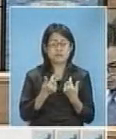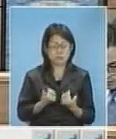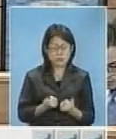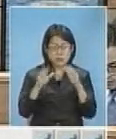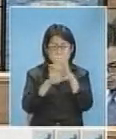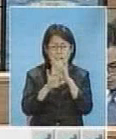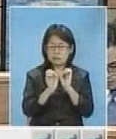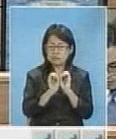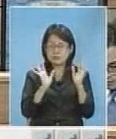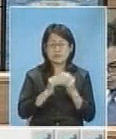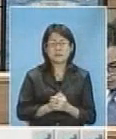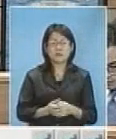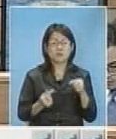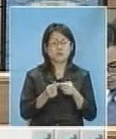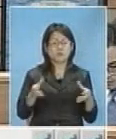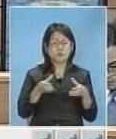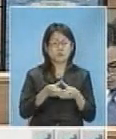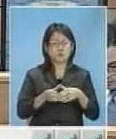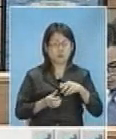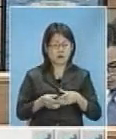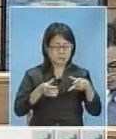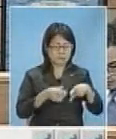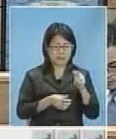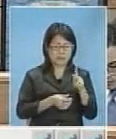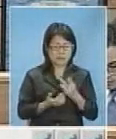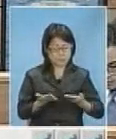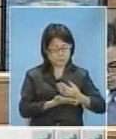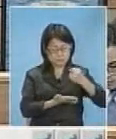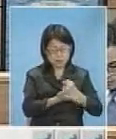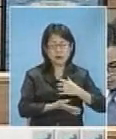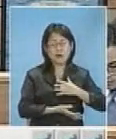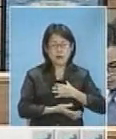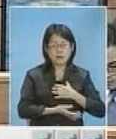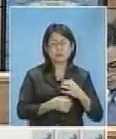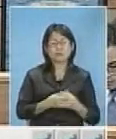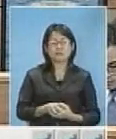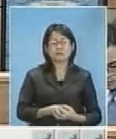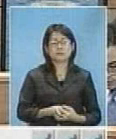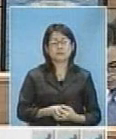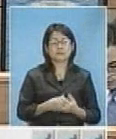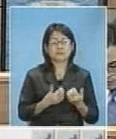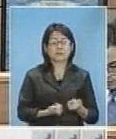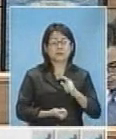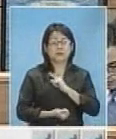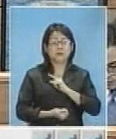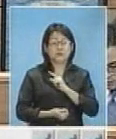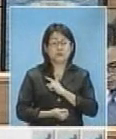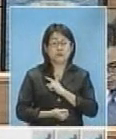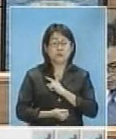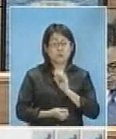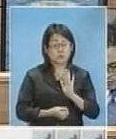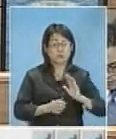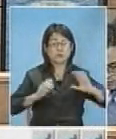กครั้งหลังจากที่รัฐบาลพรรคเพื่อไทยได้ตราพระราชกำหนดฉบับนี้โอนความรับผิดชอบต่อ